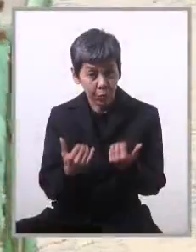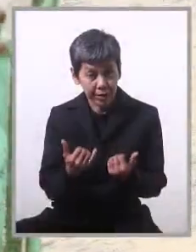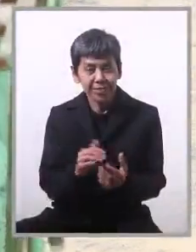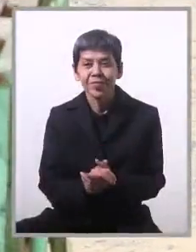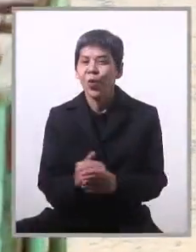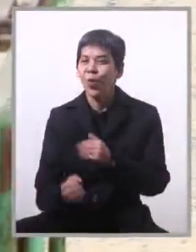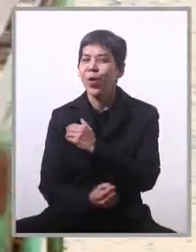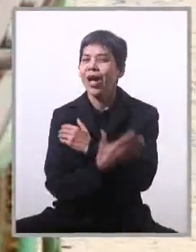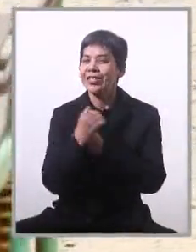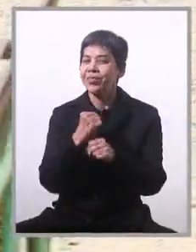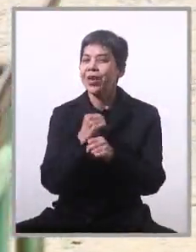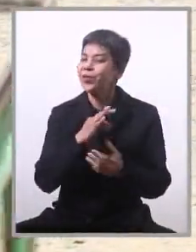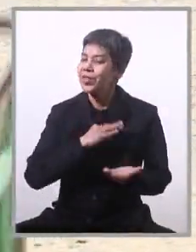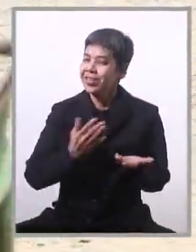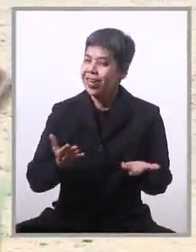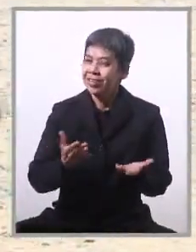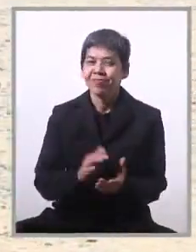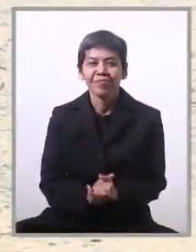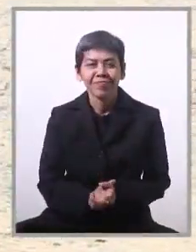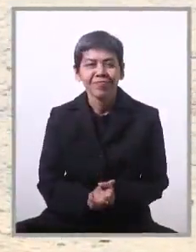เราได้รับโอกาสเข้ามาทำงานแล้วเรารู้สึกยังไง